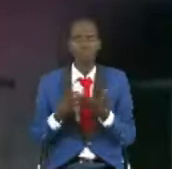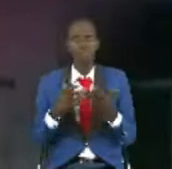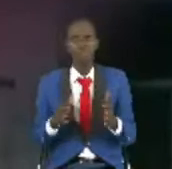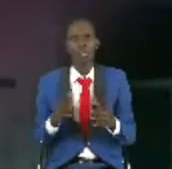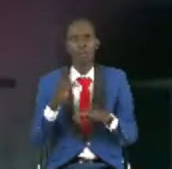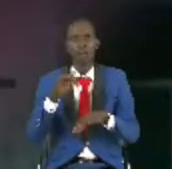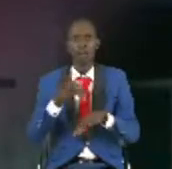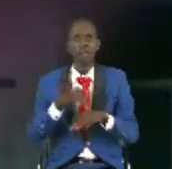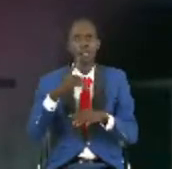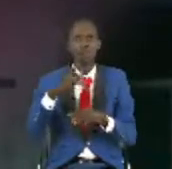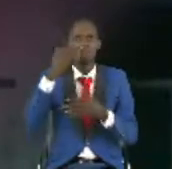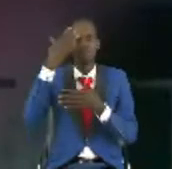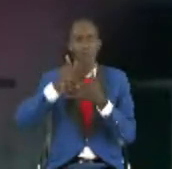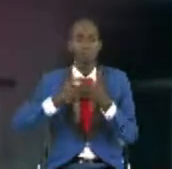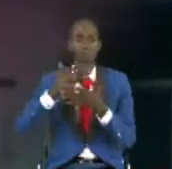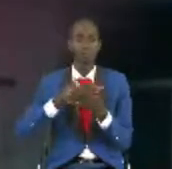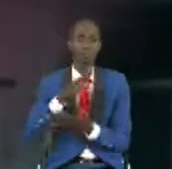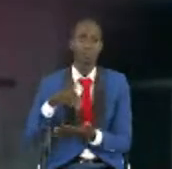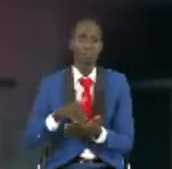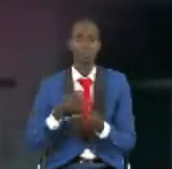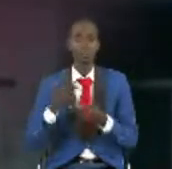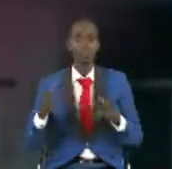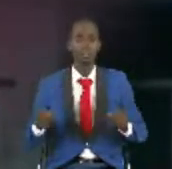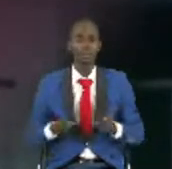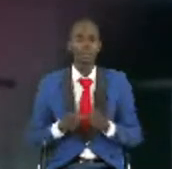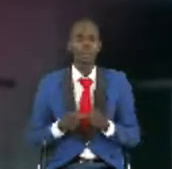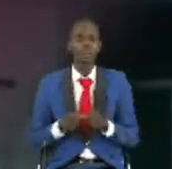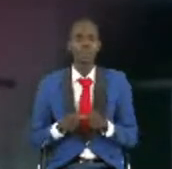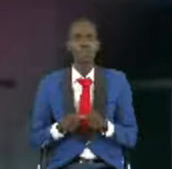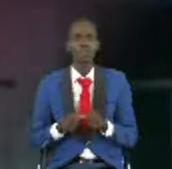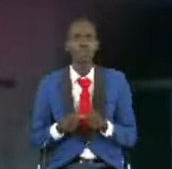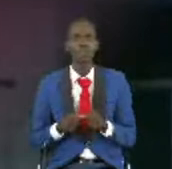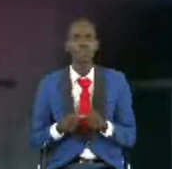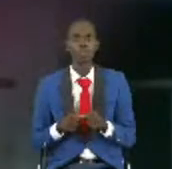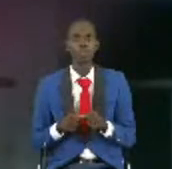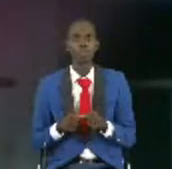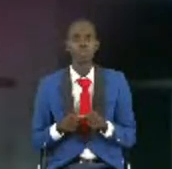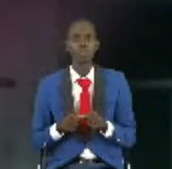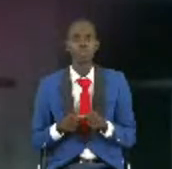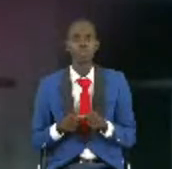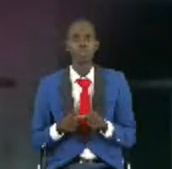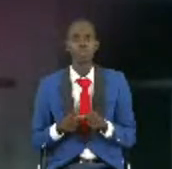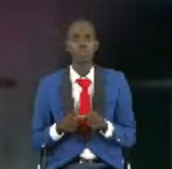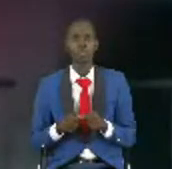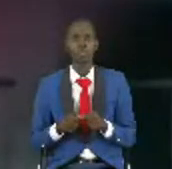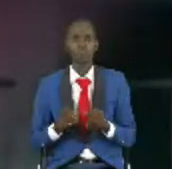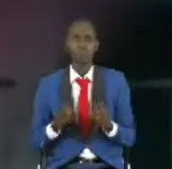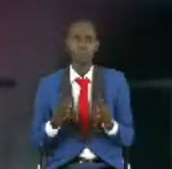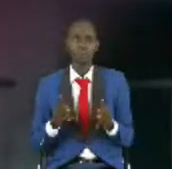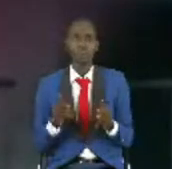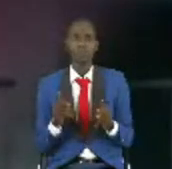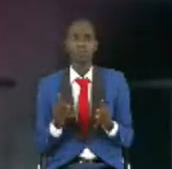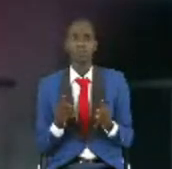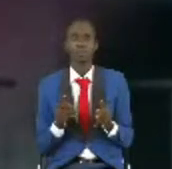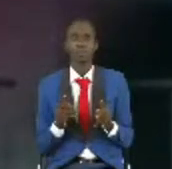Si vous avez déjà fini de vous occuper des nouveaux convertis, soyons dans l'esprit de prière et